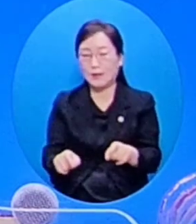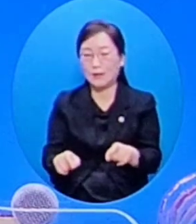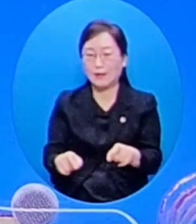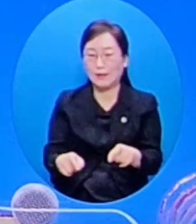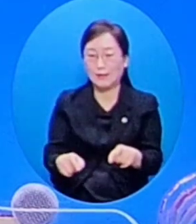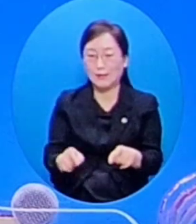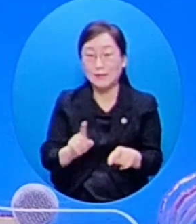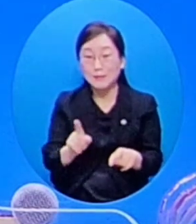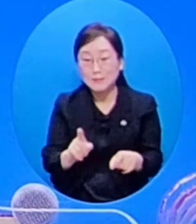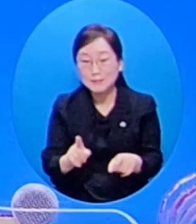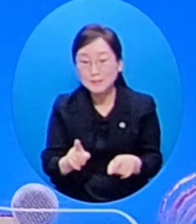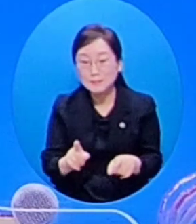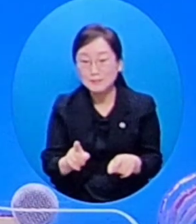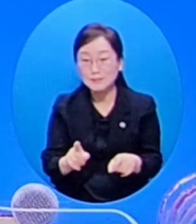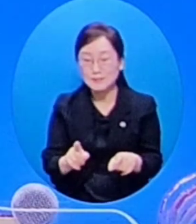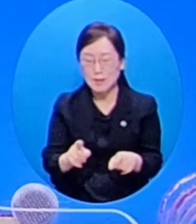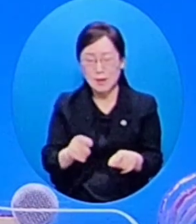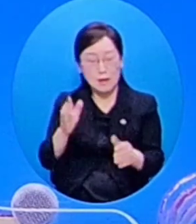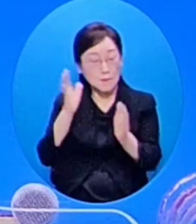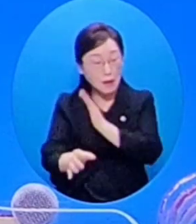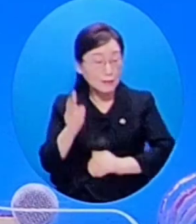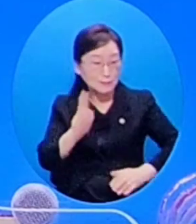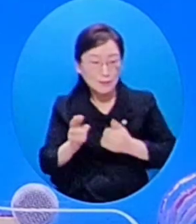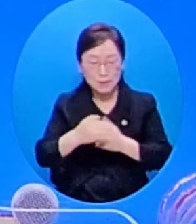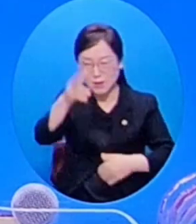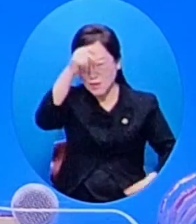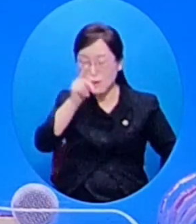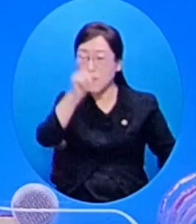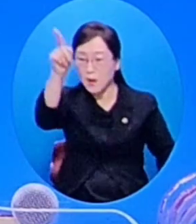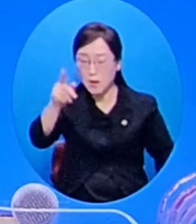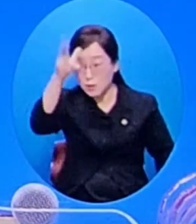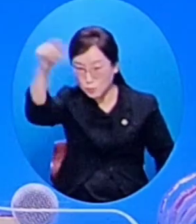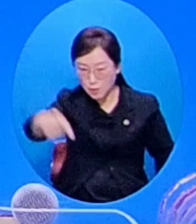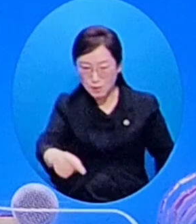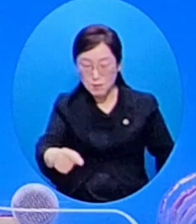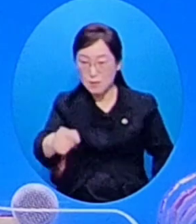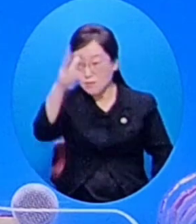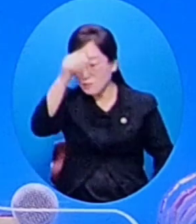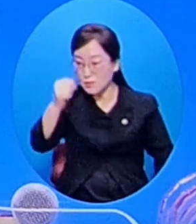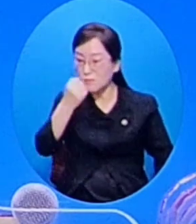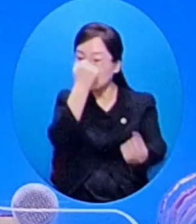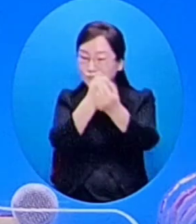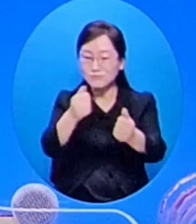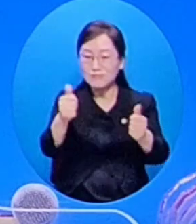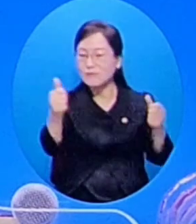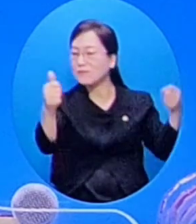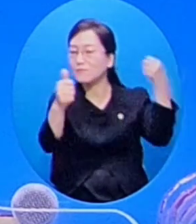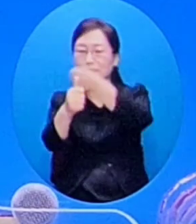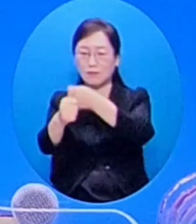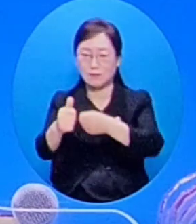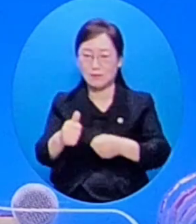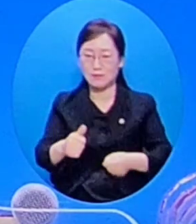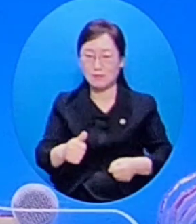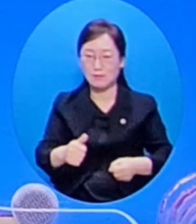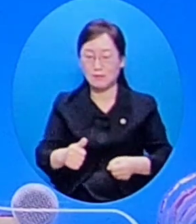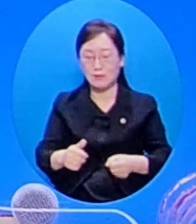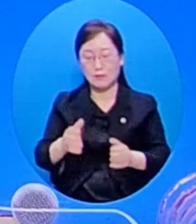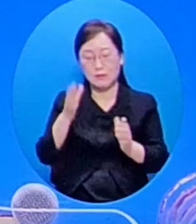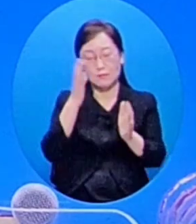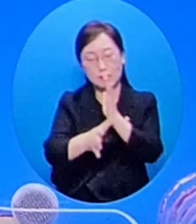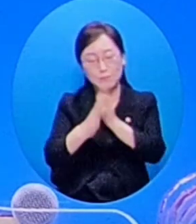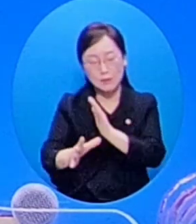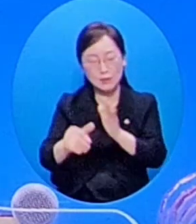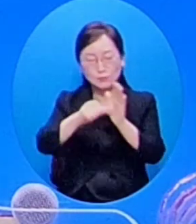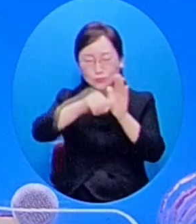땐 경찰을 부르면 경찰까지 두들겨 맸습니다. 그래서 이 김익두는 모두에게 회피인물이